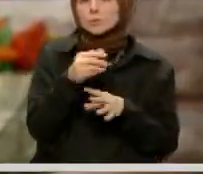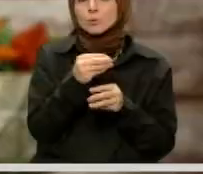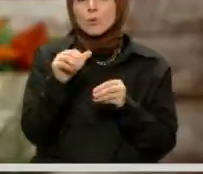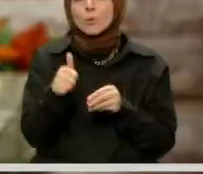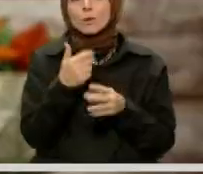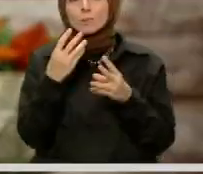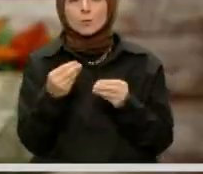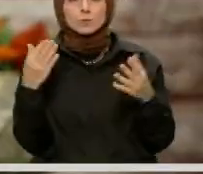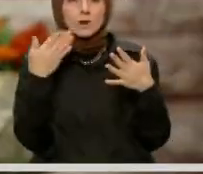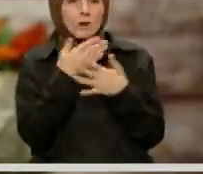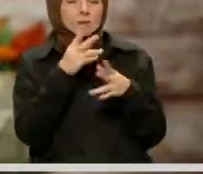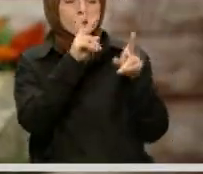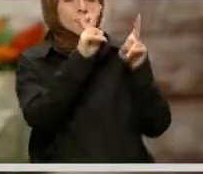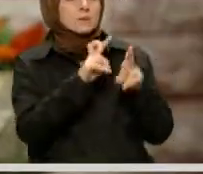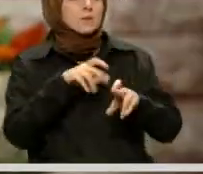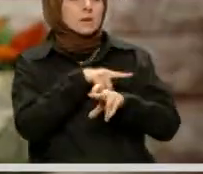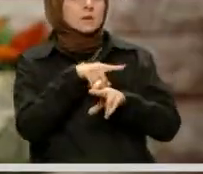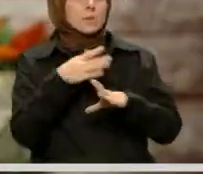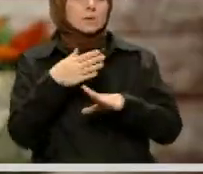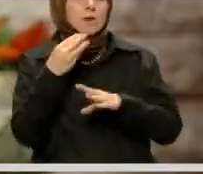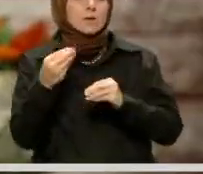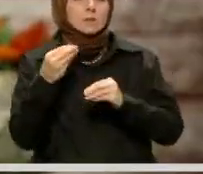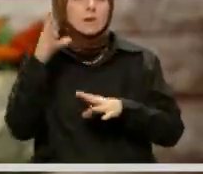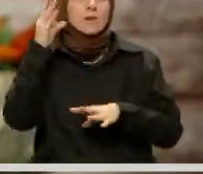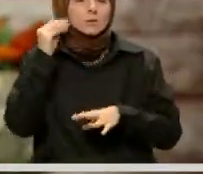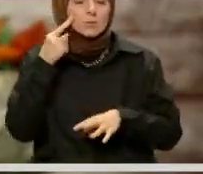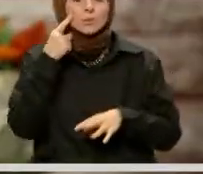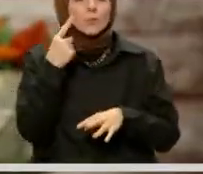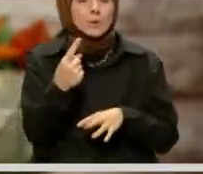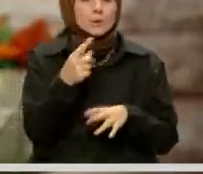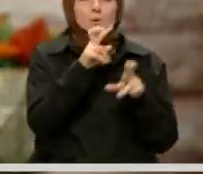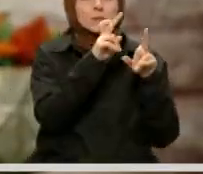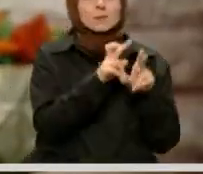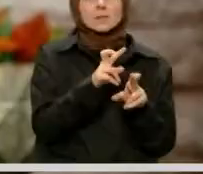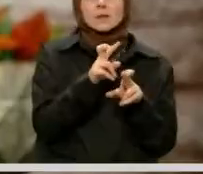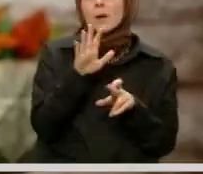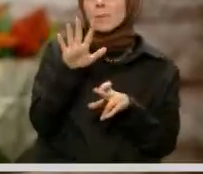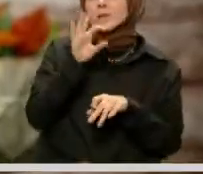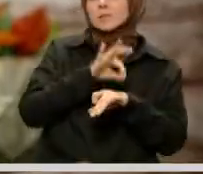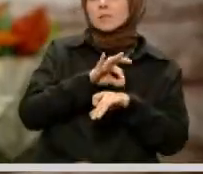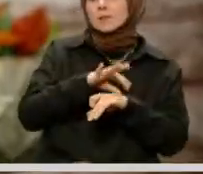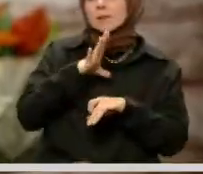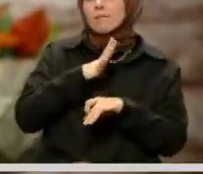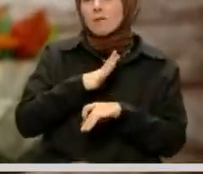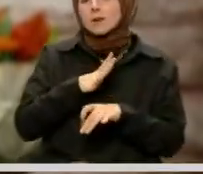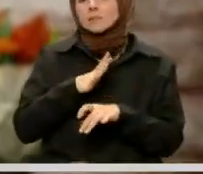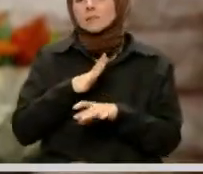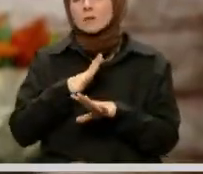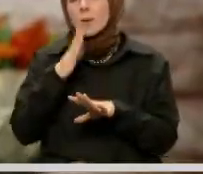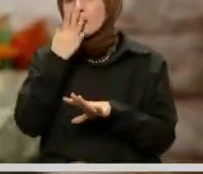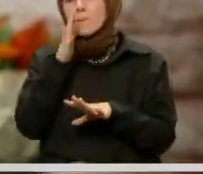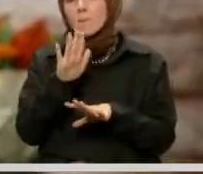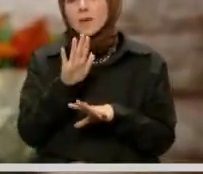daha net anlıyoruz. Bakıyoruz ezana 5 dakika var, içmek istiyoruz, ağzımız dilimiz kurumuş. Hele ağır bir işte çalışmışsa bir